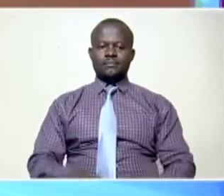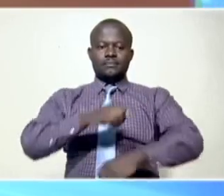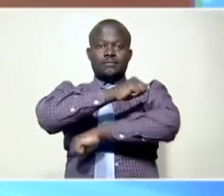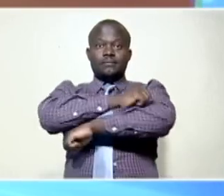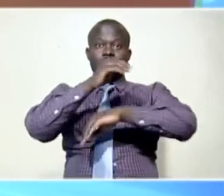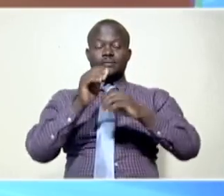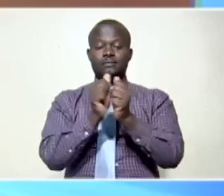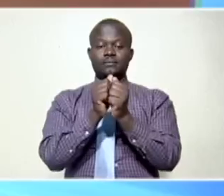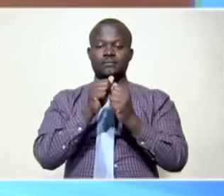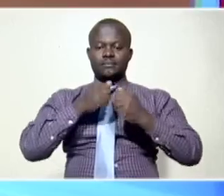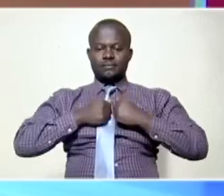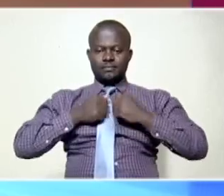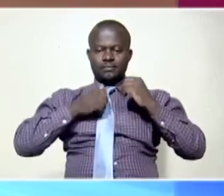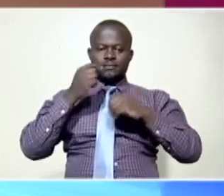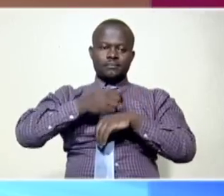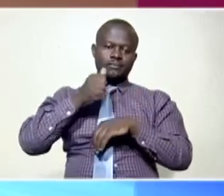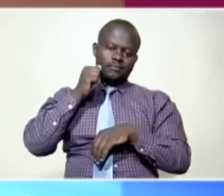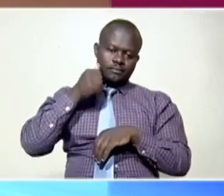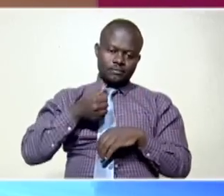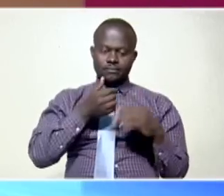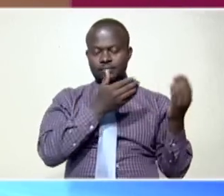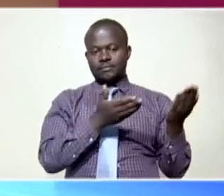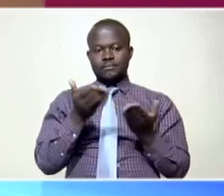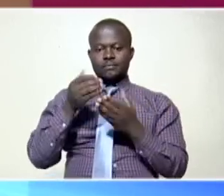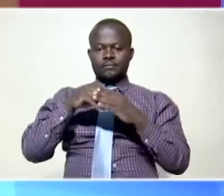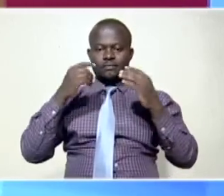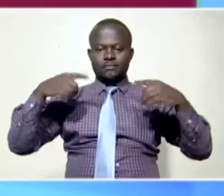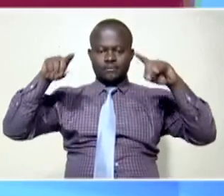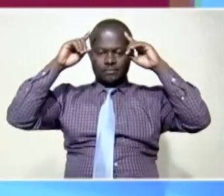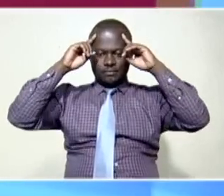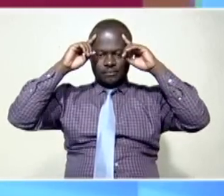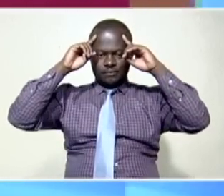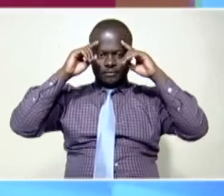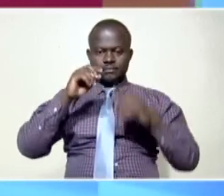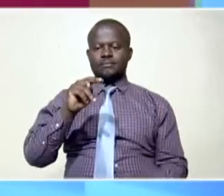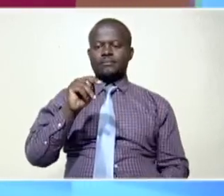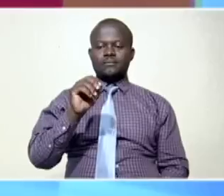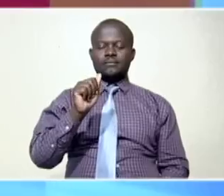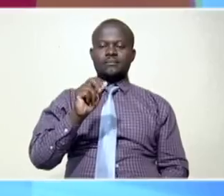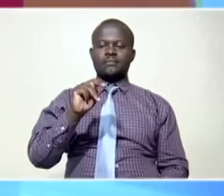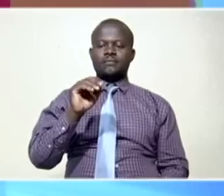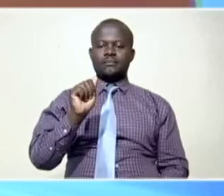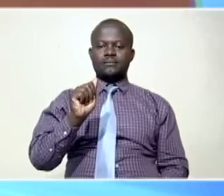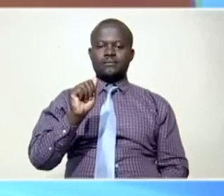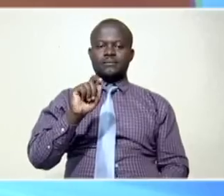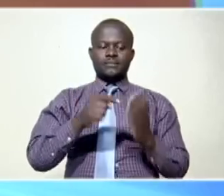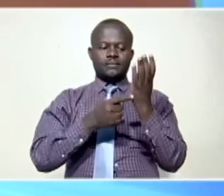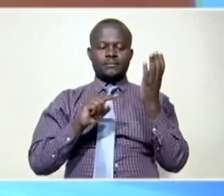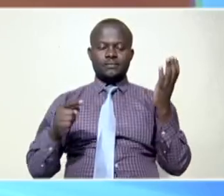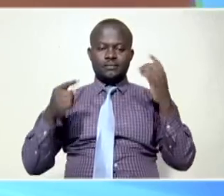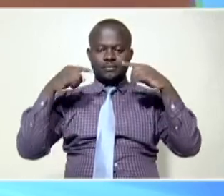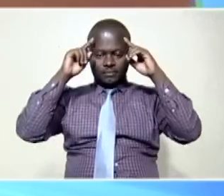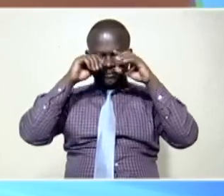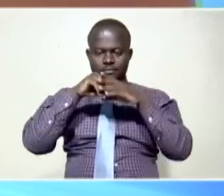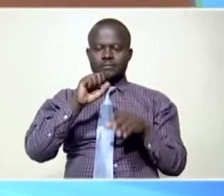Abanyeshuri 10 b'abanyarwanda ku munsi weje bakiriwe ku mugaragaro muri kaminuza ya Nanyang Technological University yo mu gihugu cya